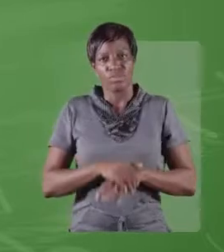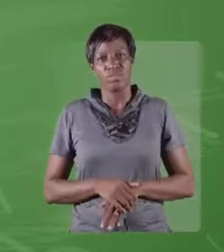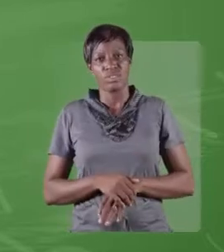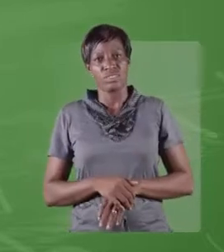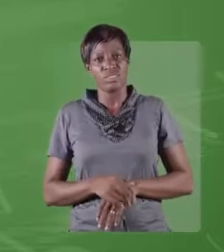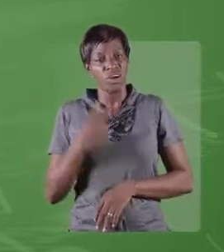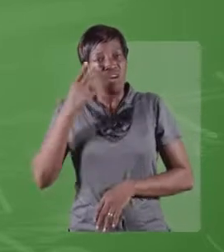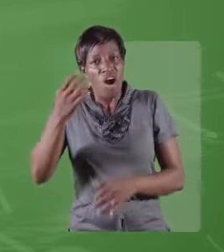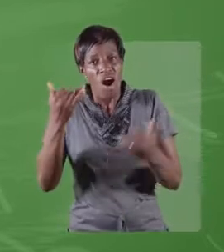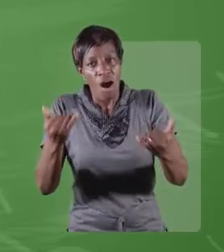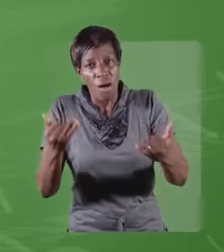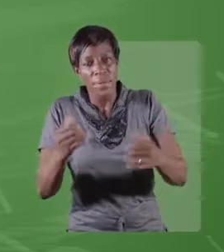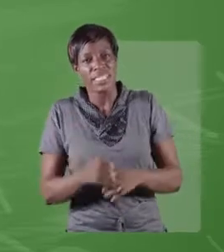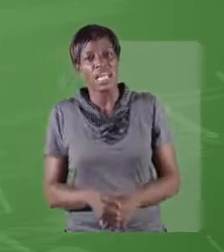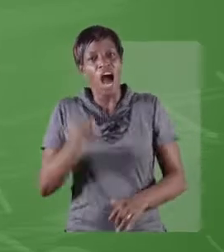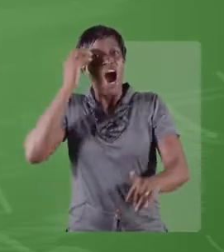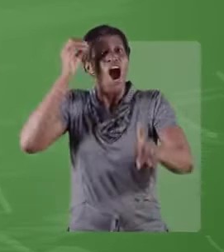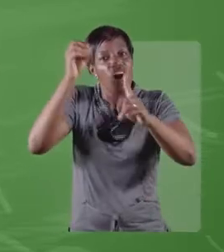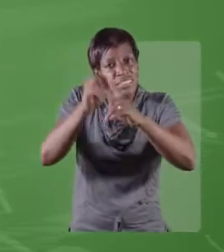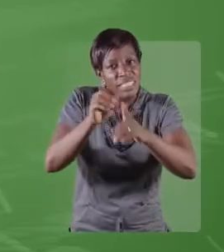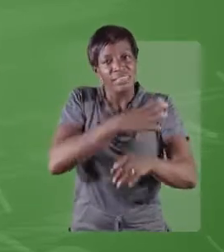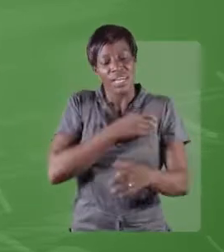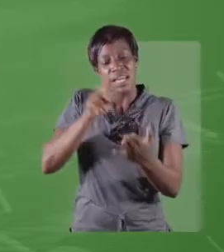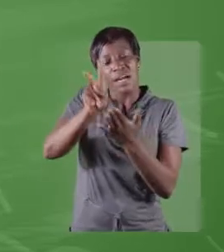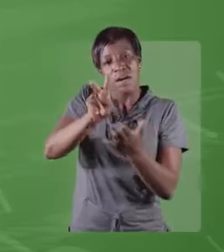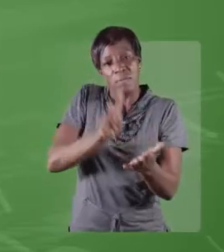voyons à présent les objectifs et les principes de l'ONU.